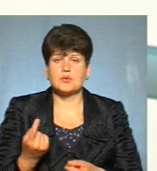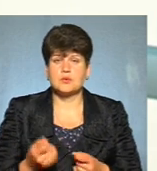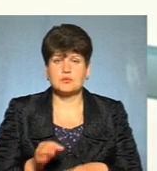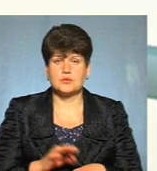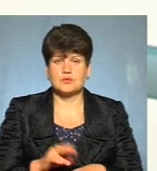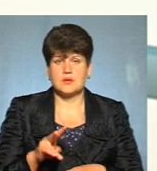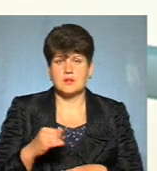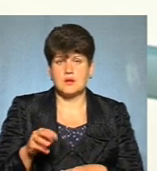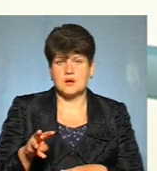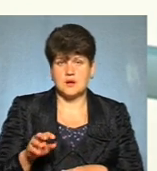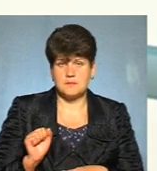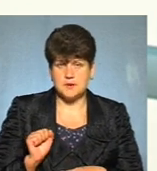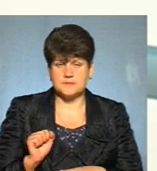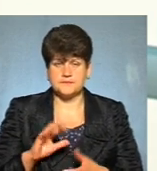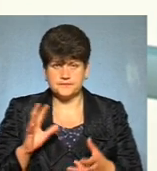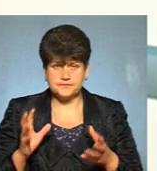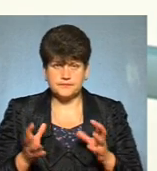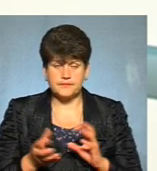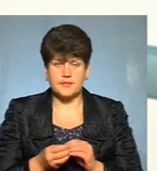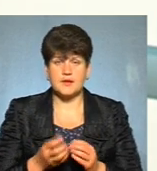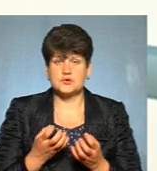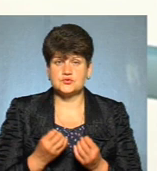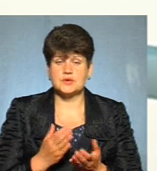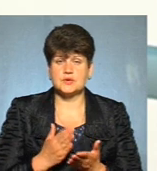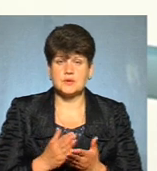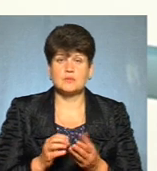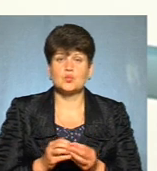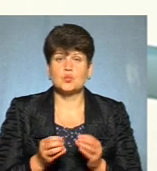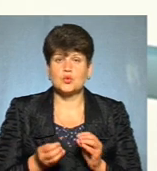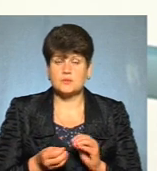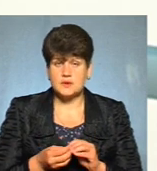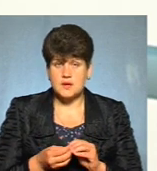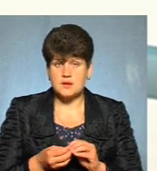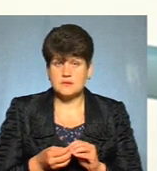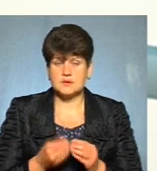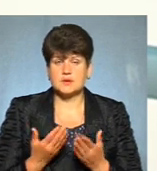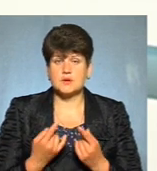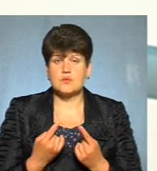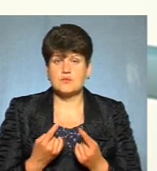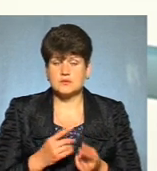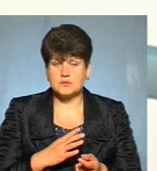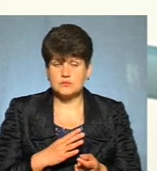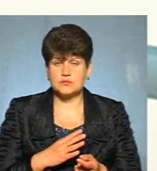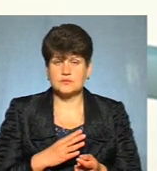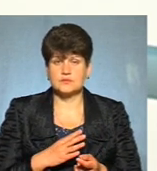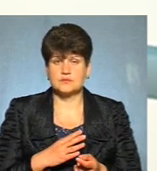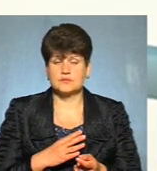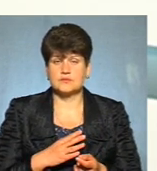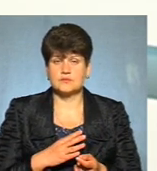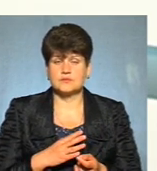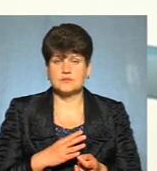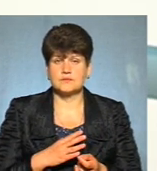Лайма чи бореліозів на загал, але ще є і проблеми ті, про які я говорив, що ерліхії, якщо